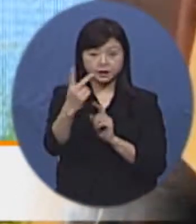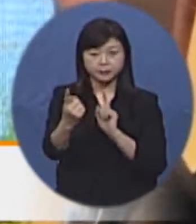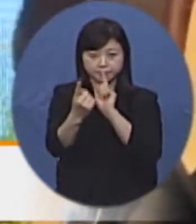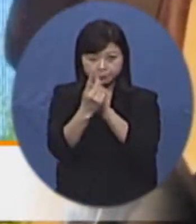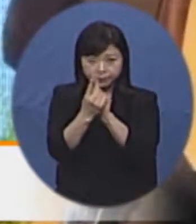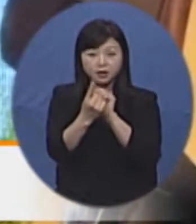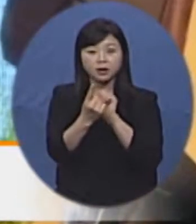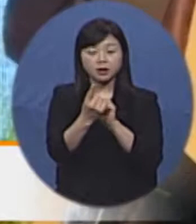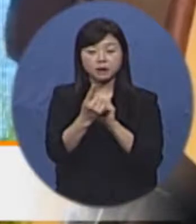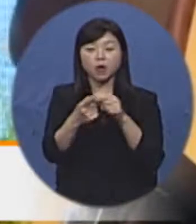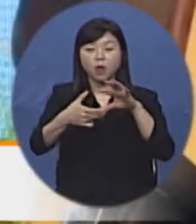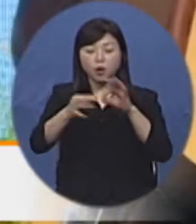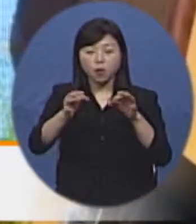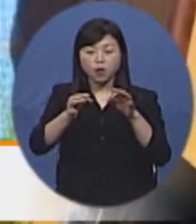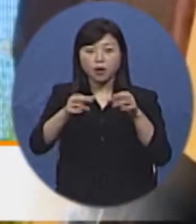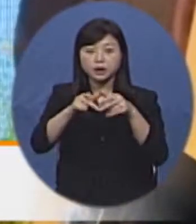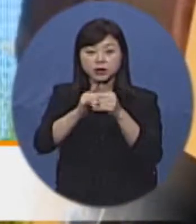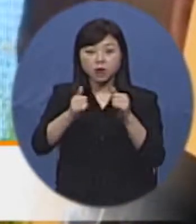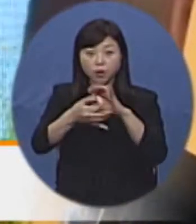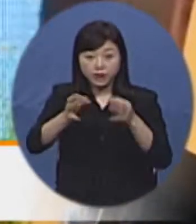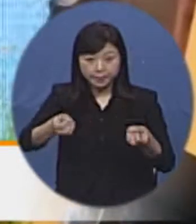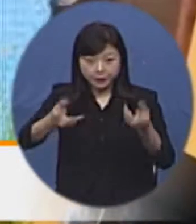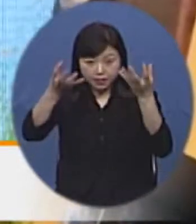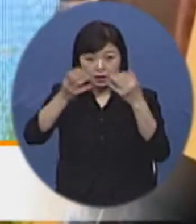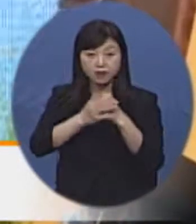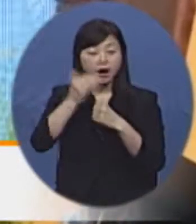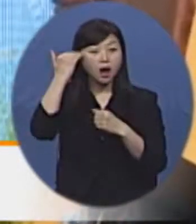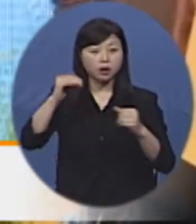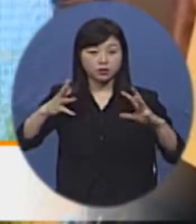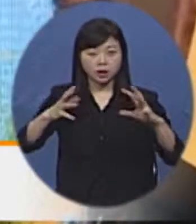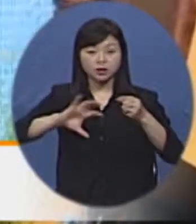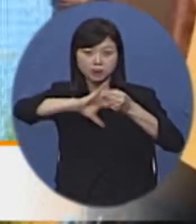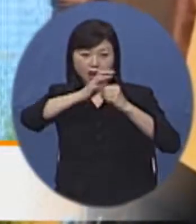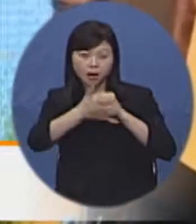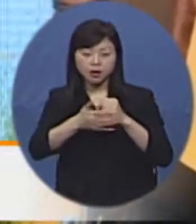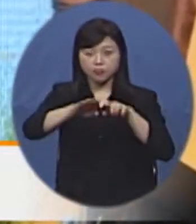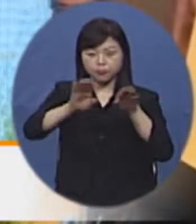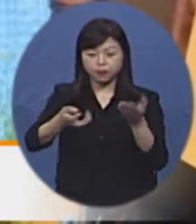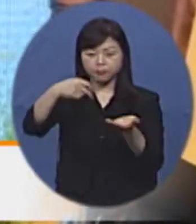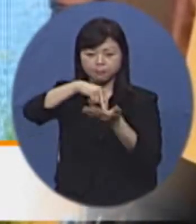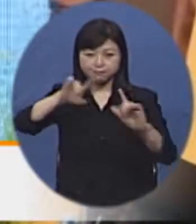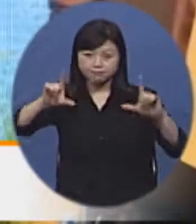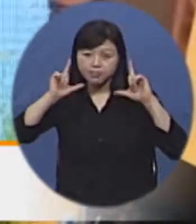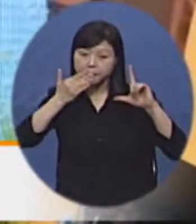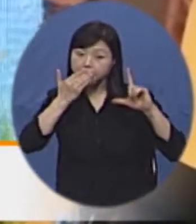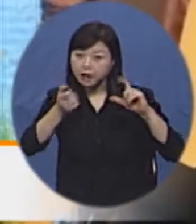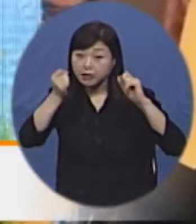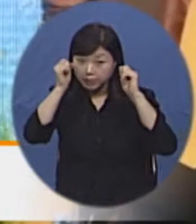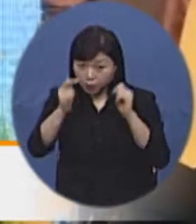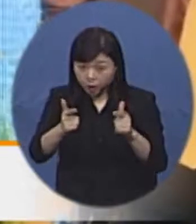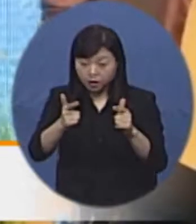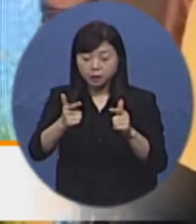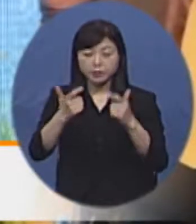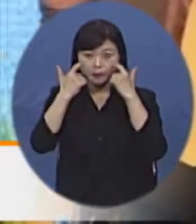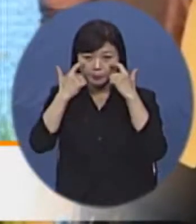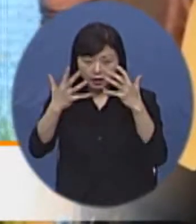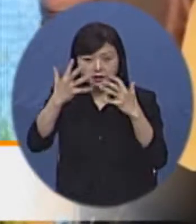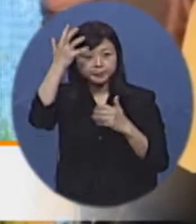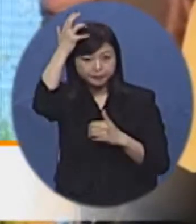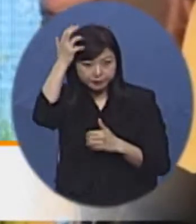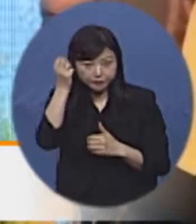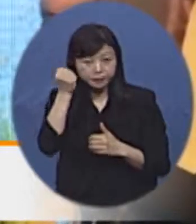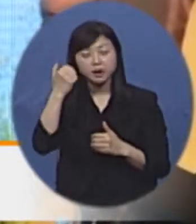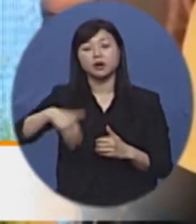통하여 우리나라가 세계 무대의 주역으로 우뚝 서게 될 기회임을 명심하여